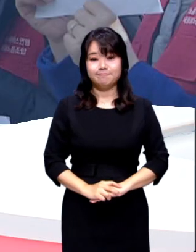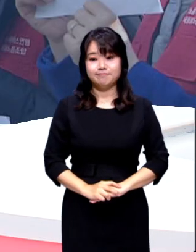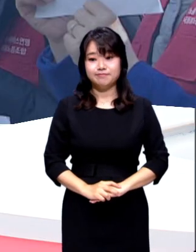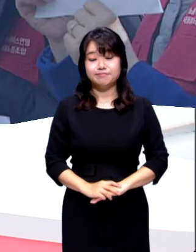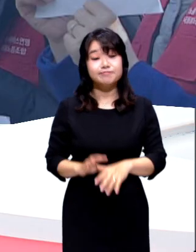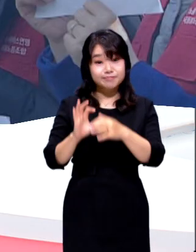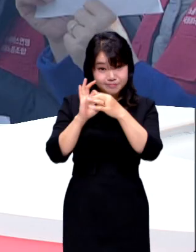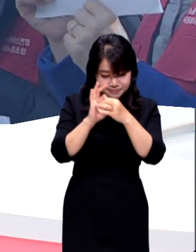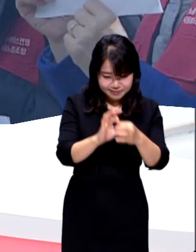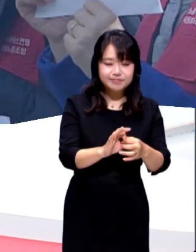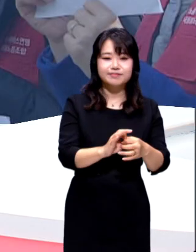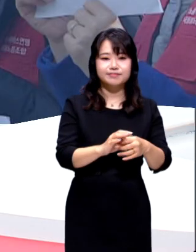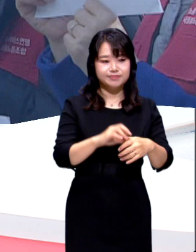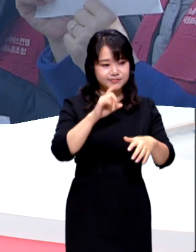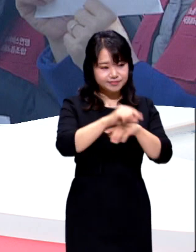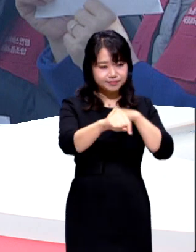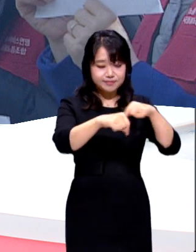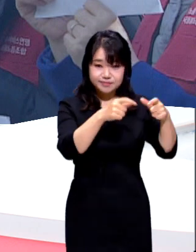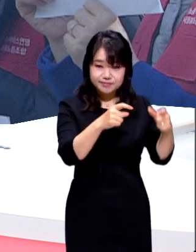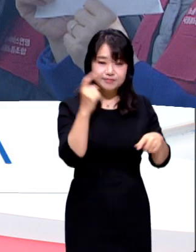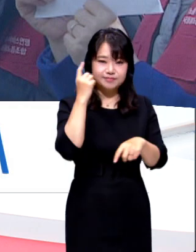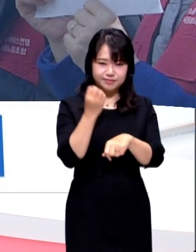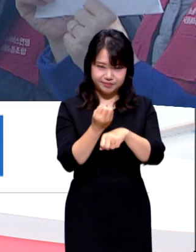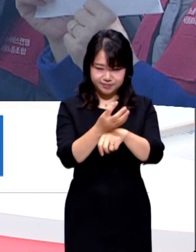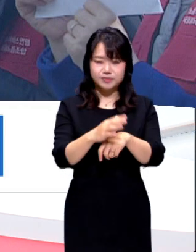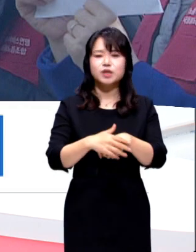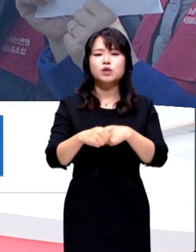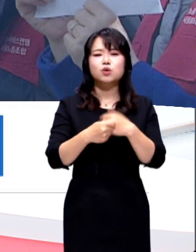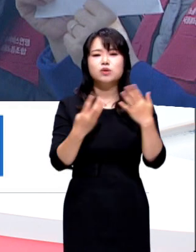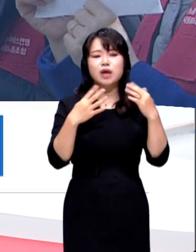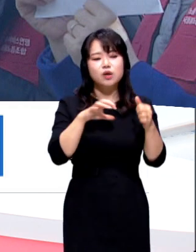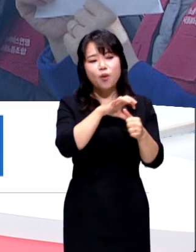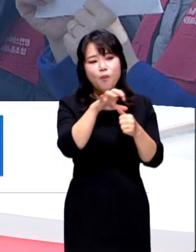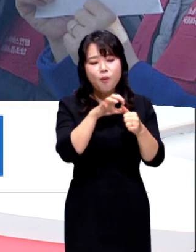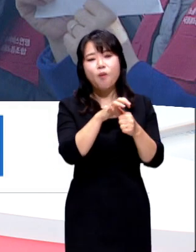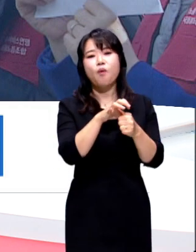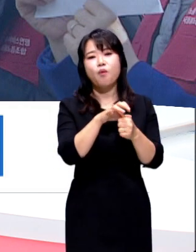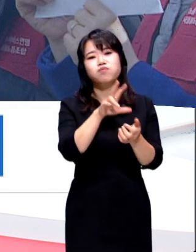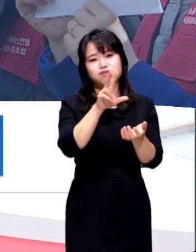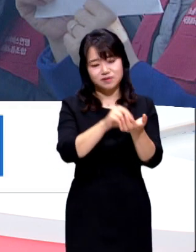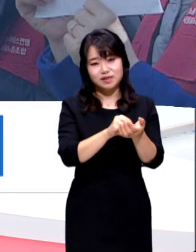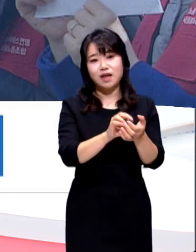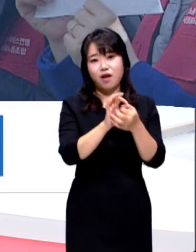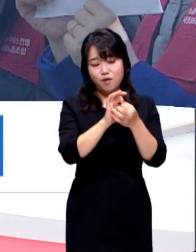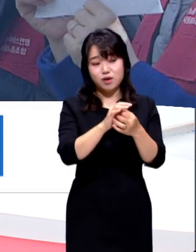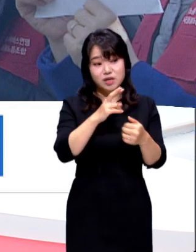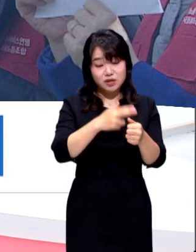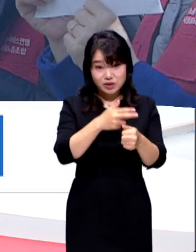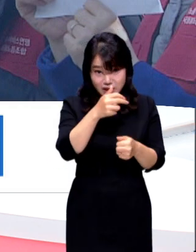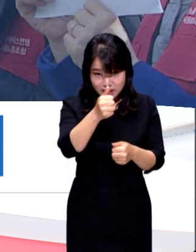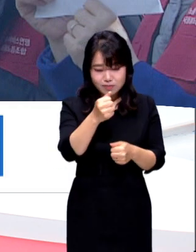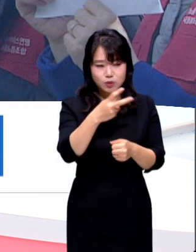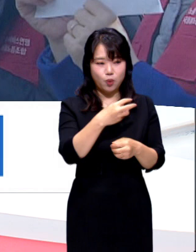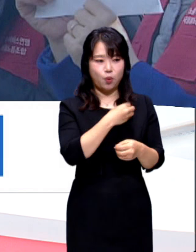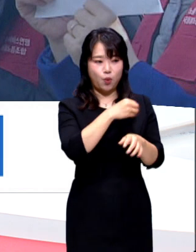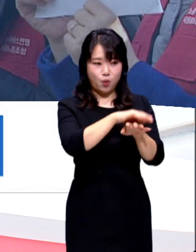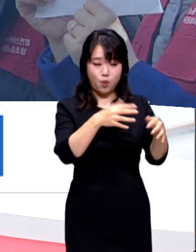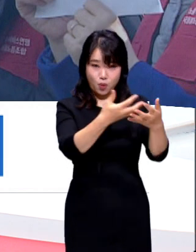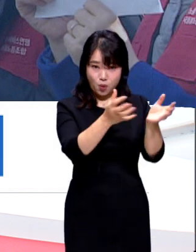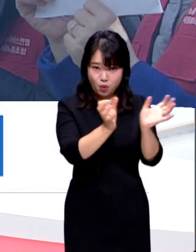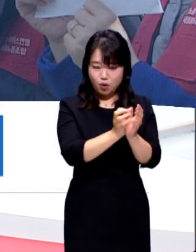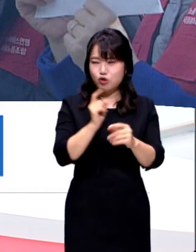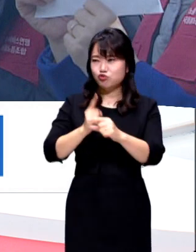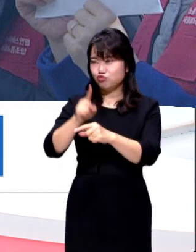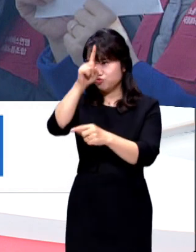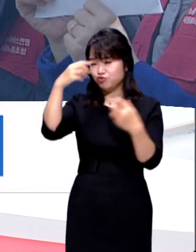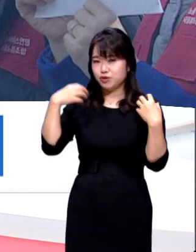네, 이어서 자치구 소식입니다. 초등 돌봄교실 문제로 시끄러웠던 중구에서 돌봄교사 등을 포함한 노조가 중구청사